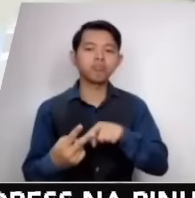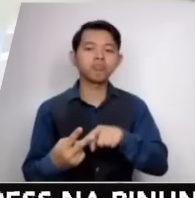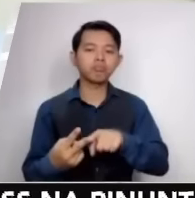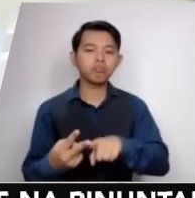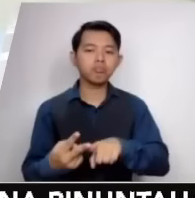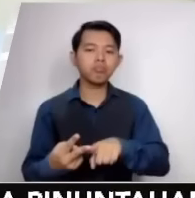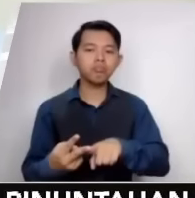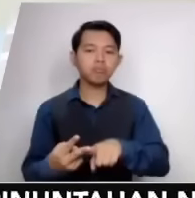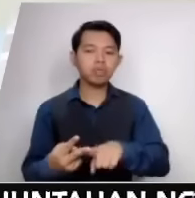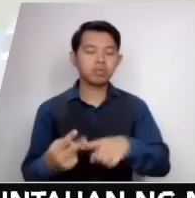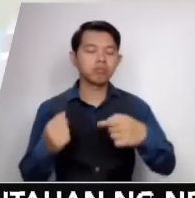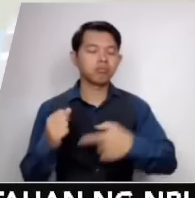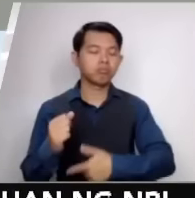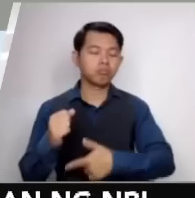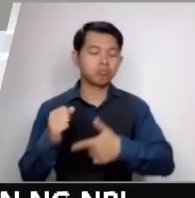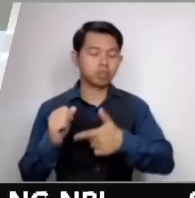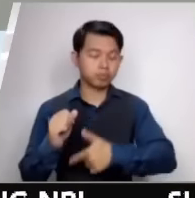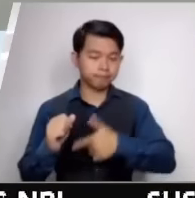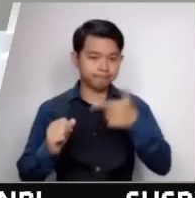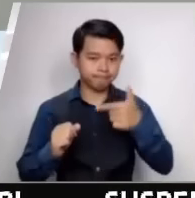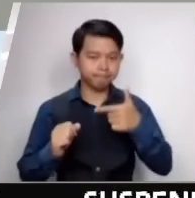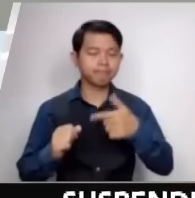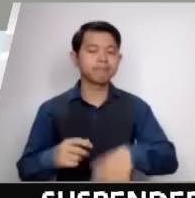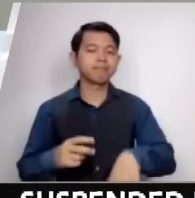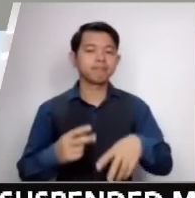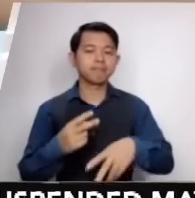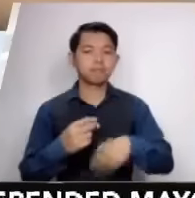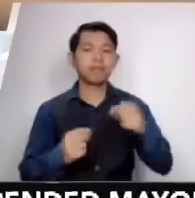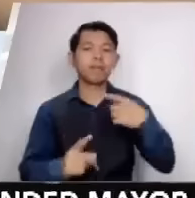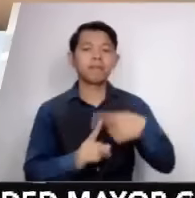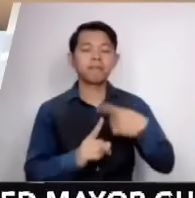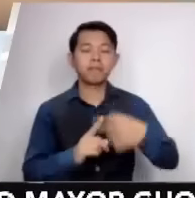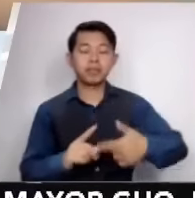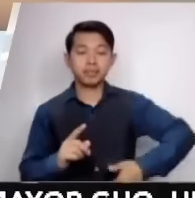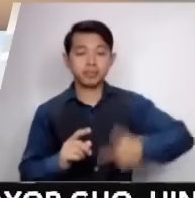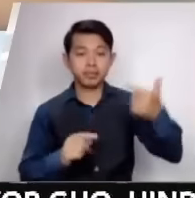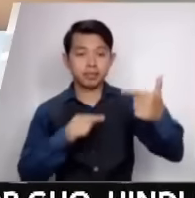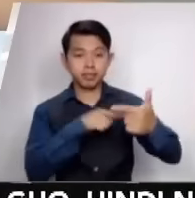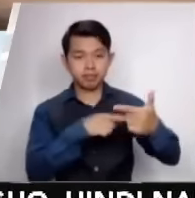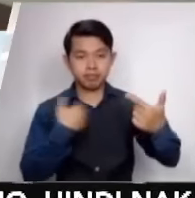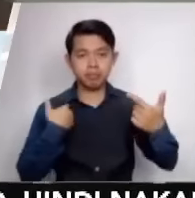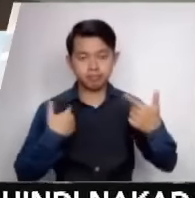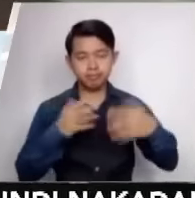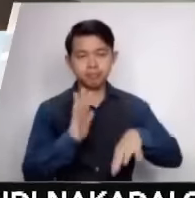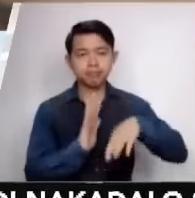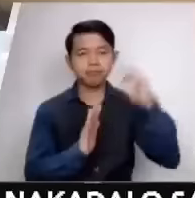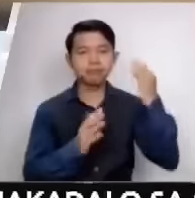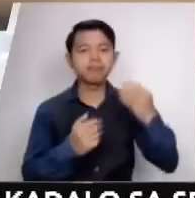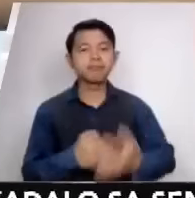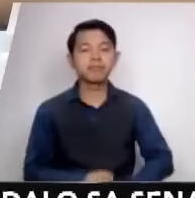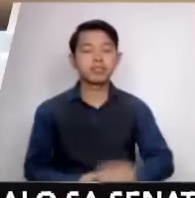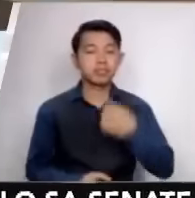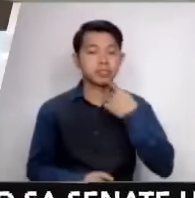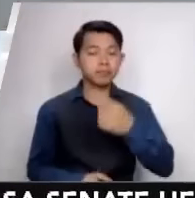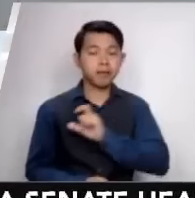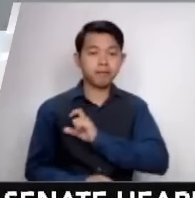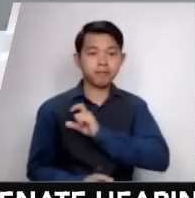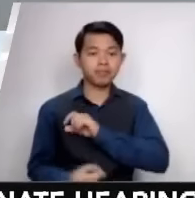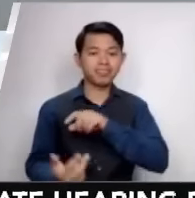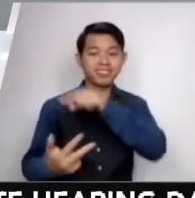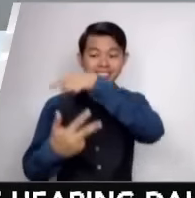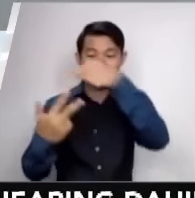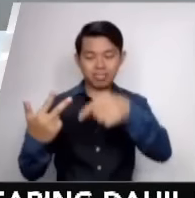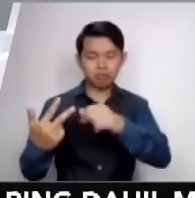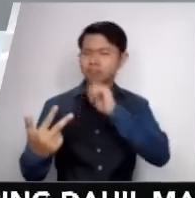May nakuha ring improvised handgun na kargado ng mga bala. Ayon sa polisya, hindi ito ang unang beses na makukulong ang mga suspect. Ang